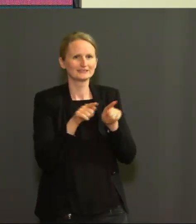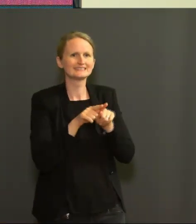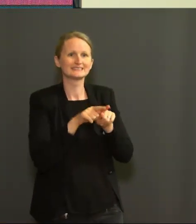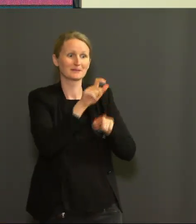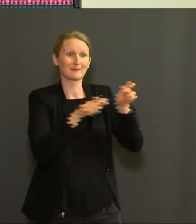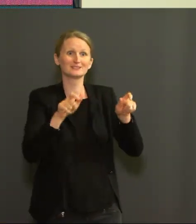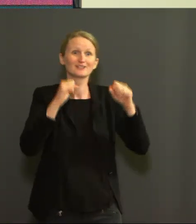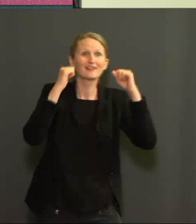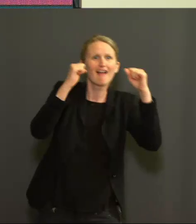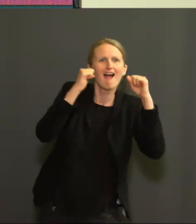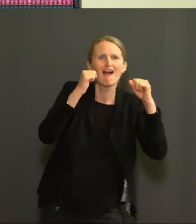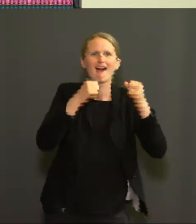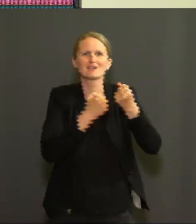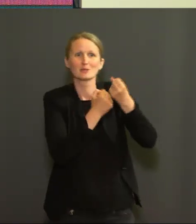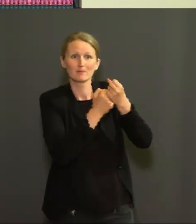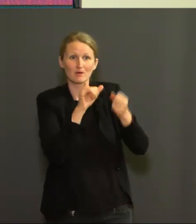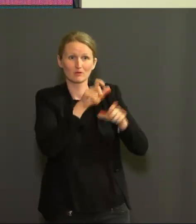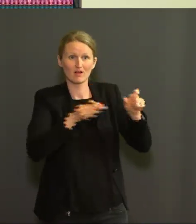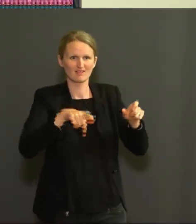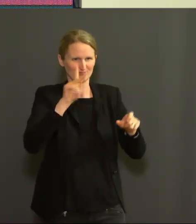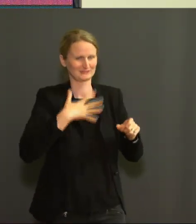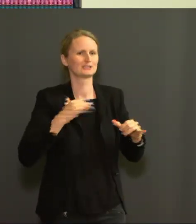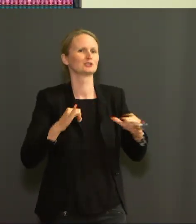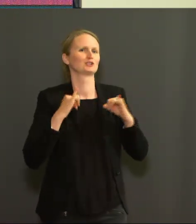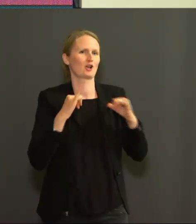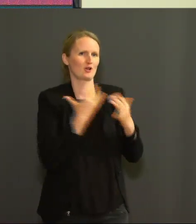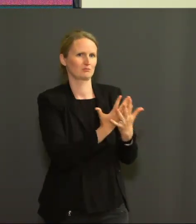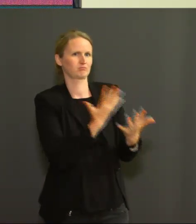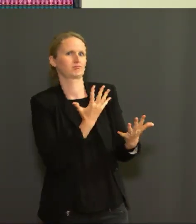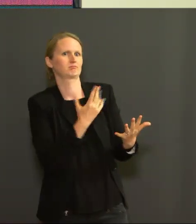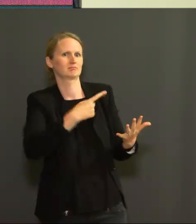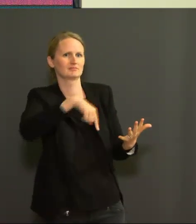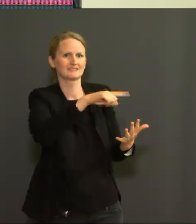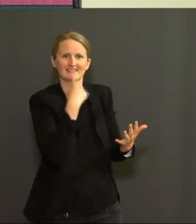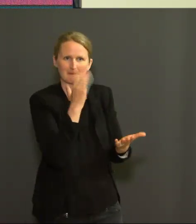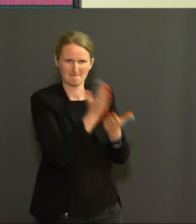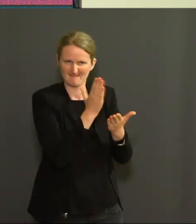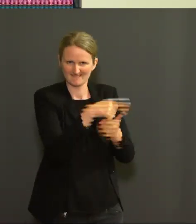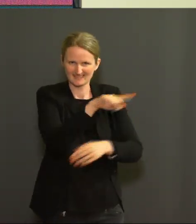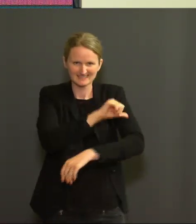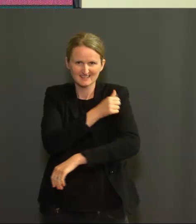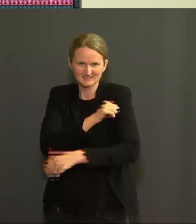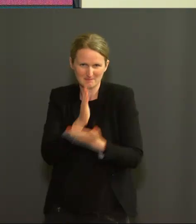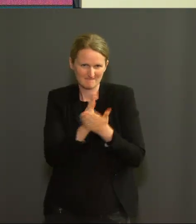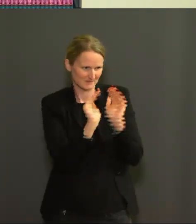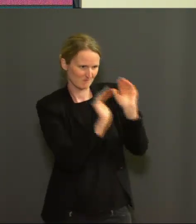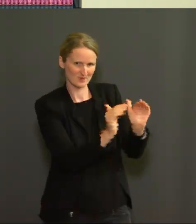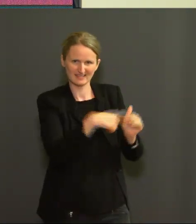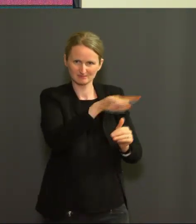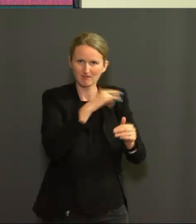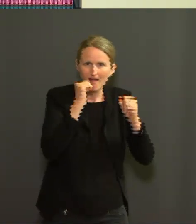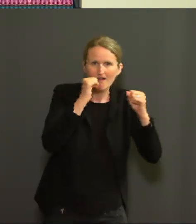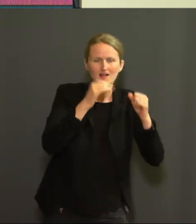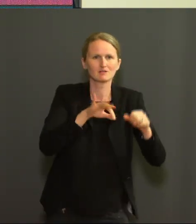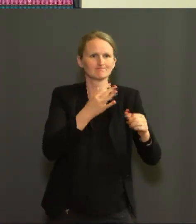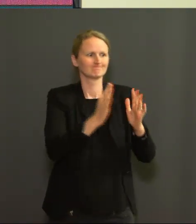mais donc peu vacciné et peu protégé par le vaccin contre la transmission. L'impact réel